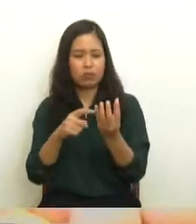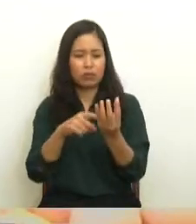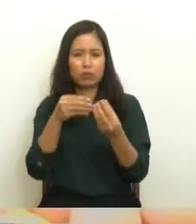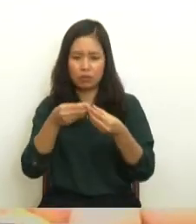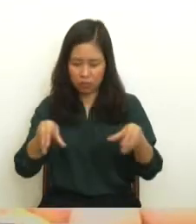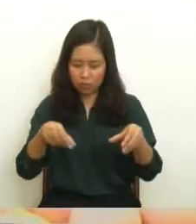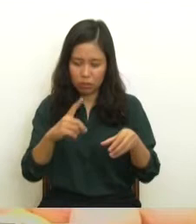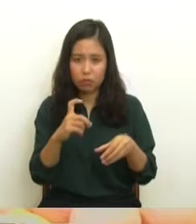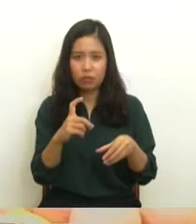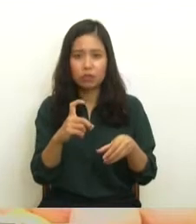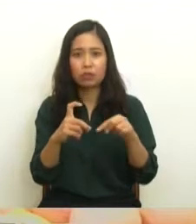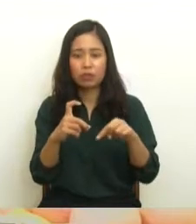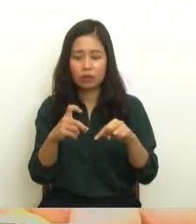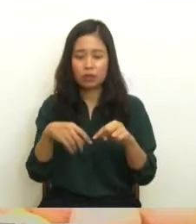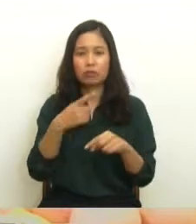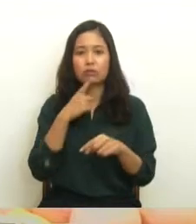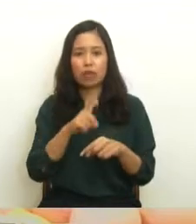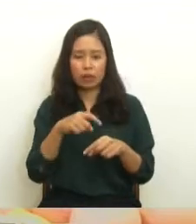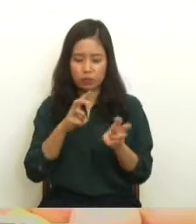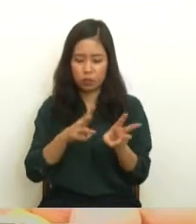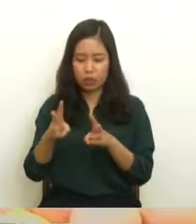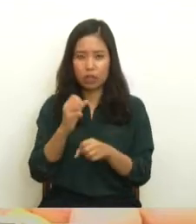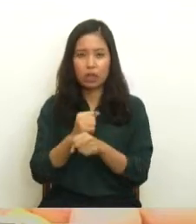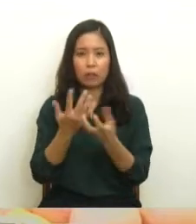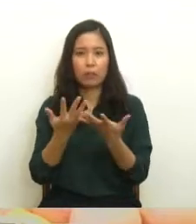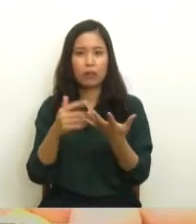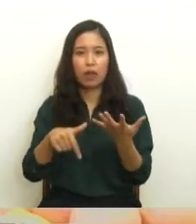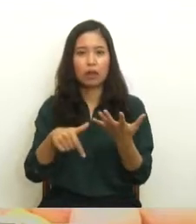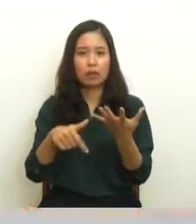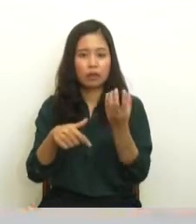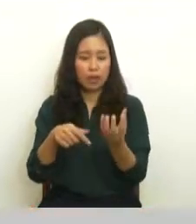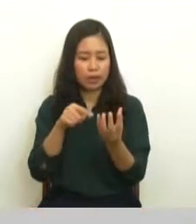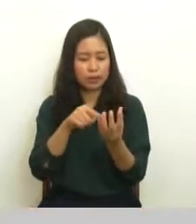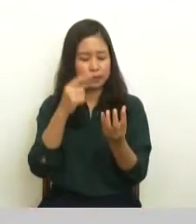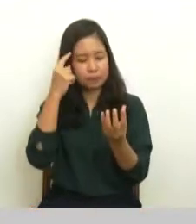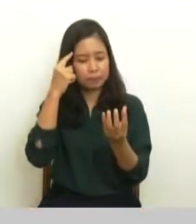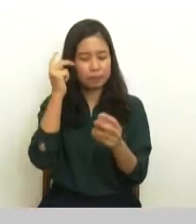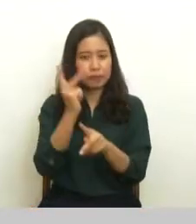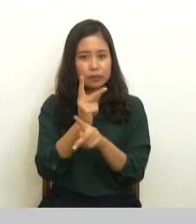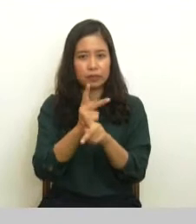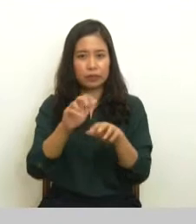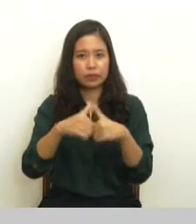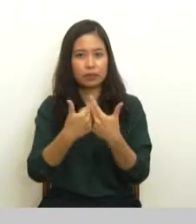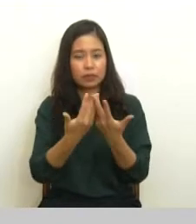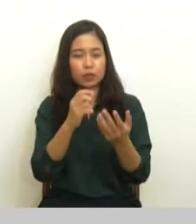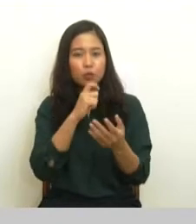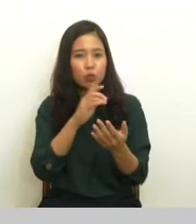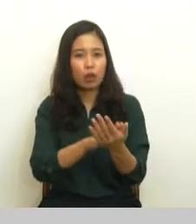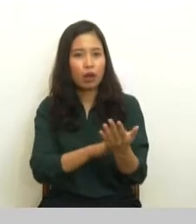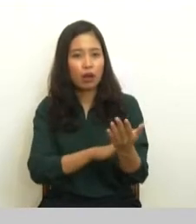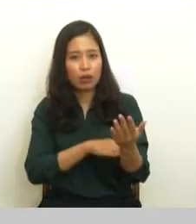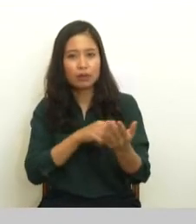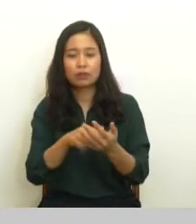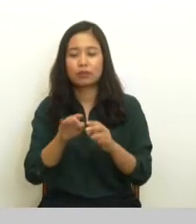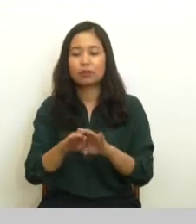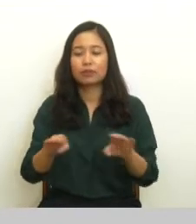เดๆ เกิคําถานว่ามีวิธีการอย่างไร ที่จะเก็บรกษาข่ายๆให้อยู่แ่นนานๆจากนั้นเด็กๆ ได้รบ